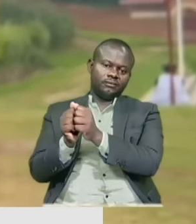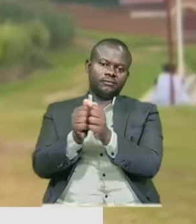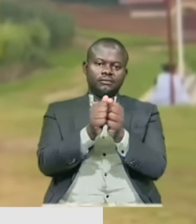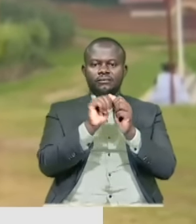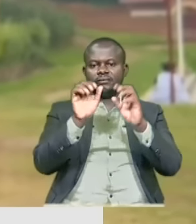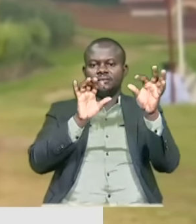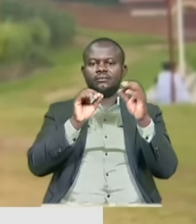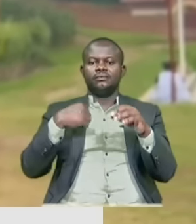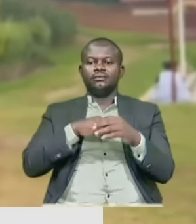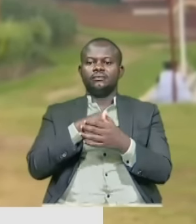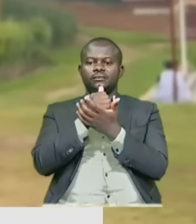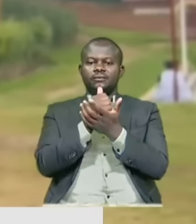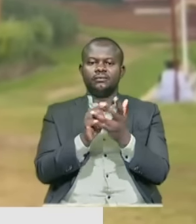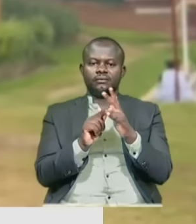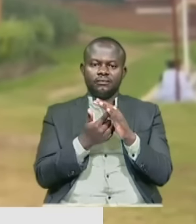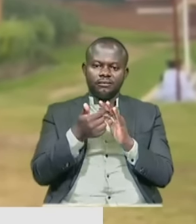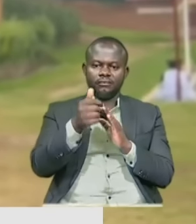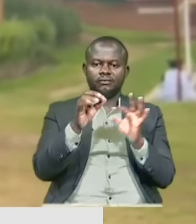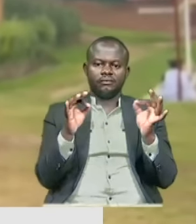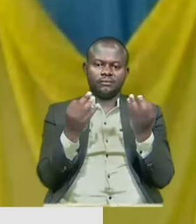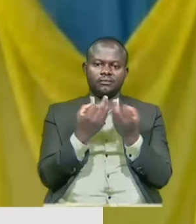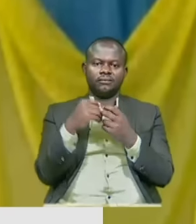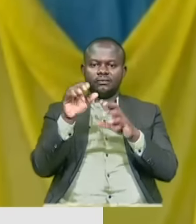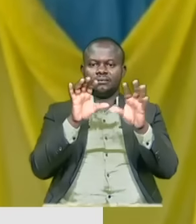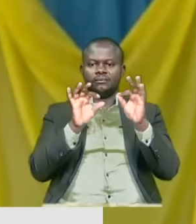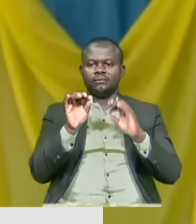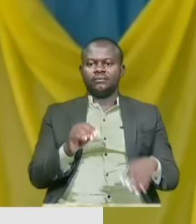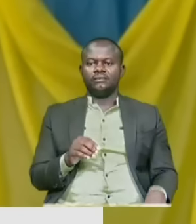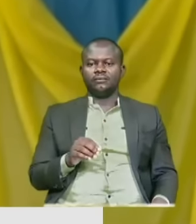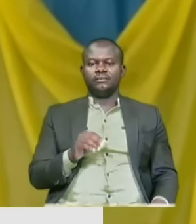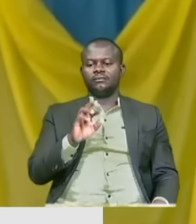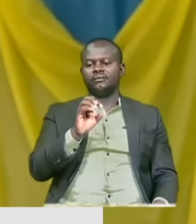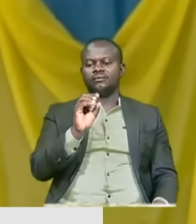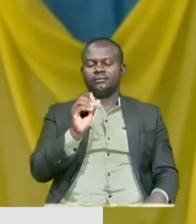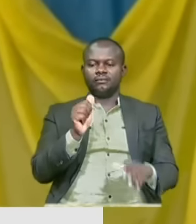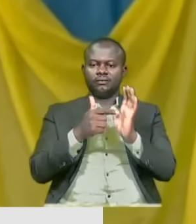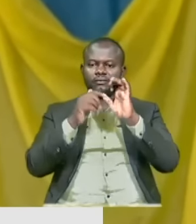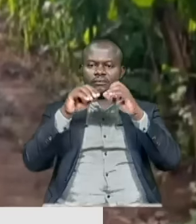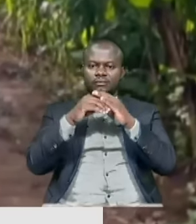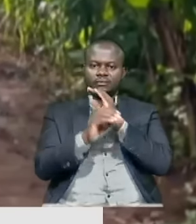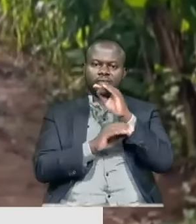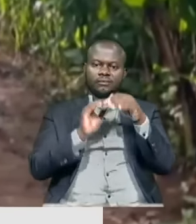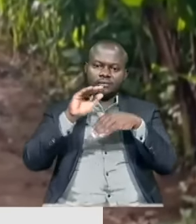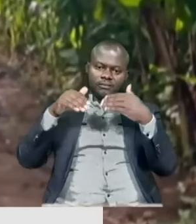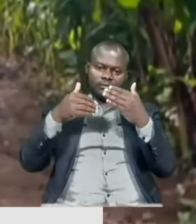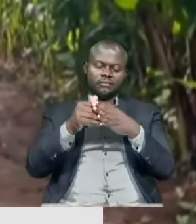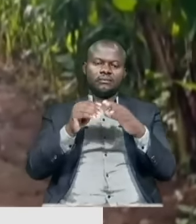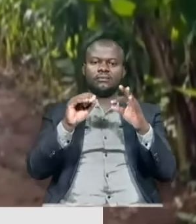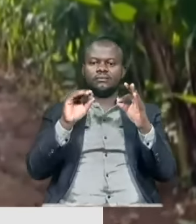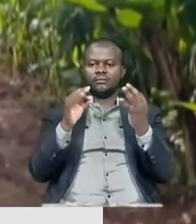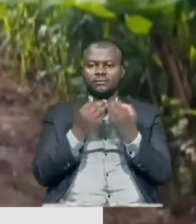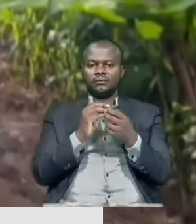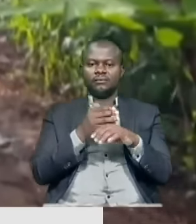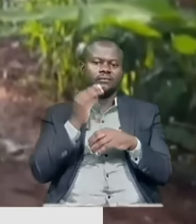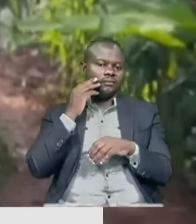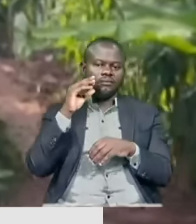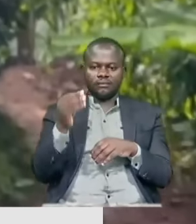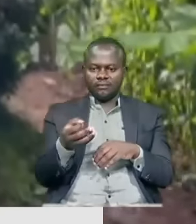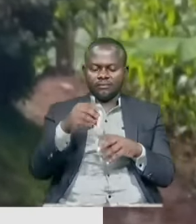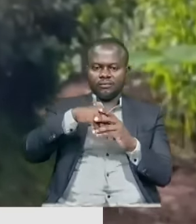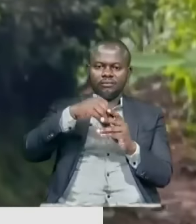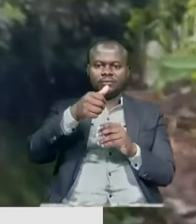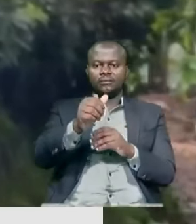gutoranya abo dufasha tujye duhera kuri iyi miryango twatoranije Rodi garagaza ko mu gihugu hose hari ingo zirenga 3,000,000 muri zo ingo